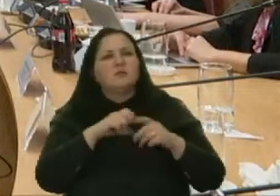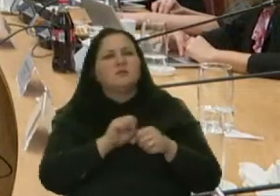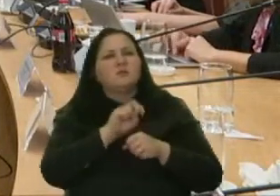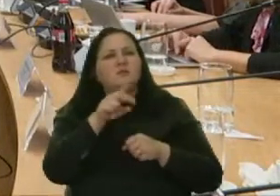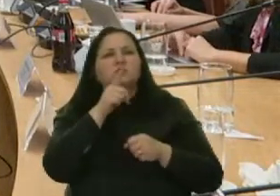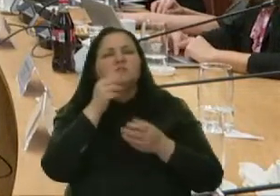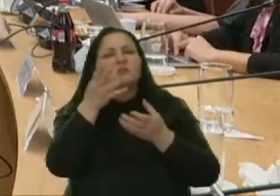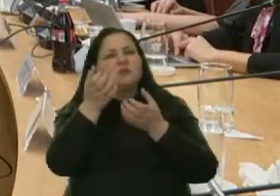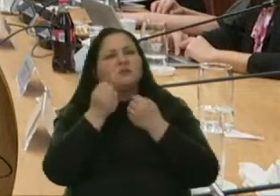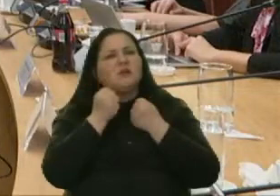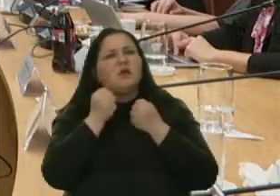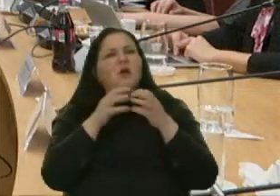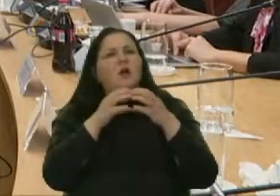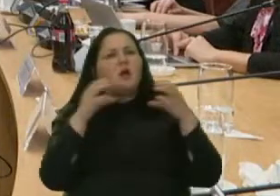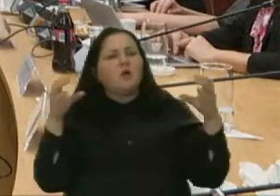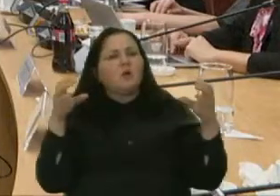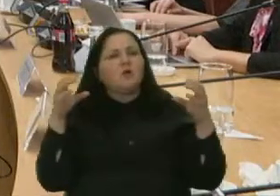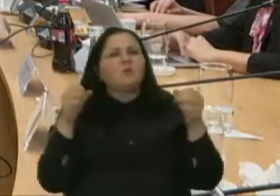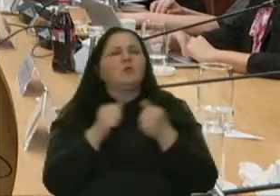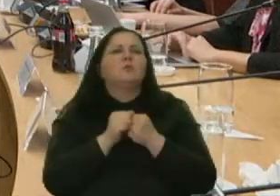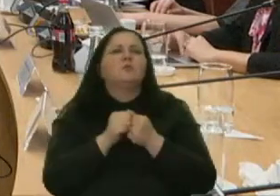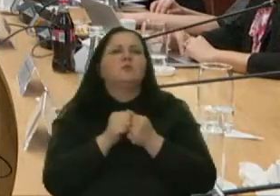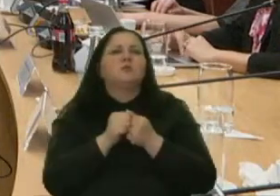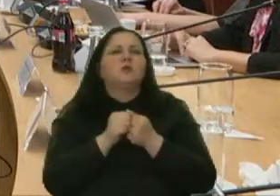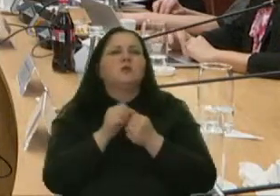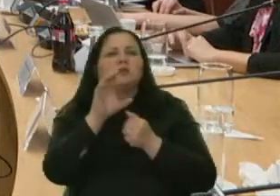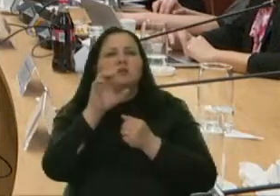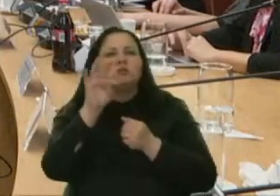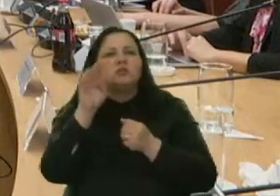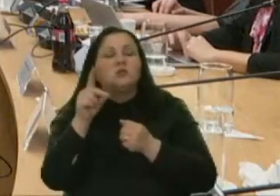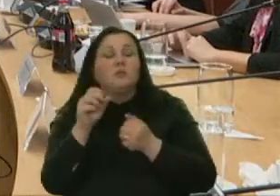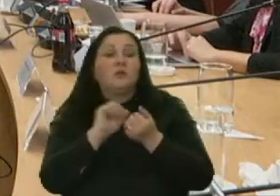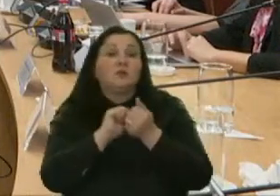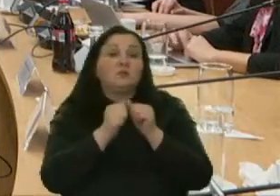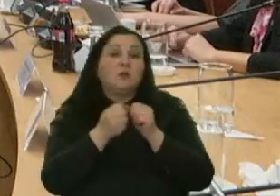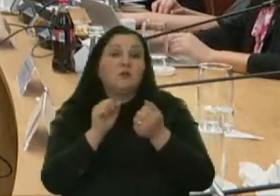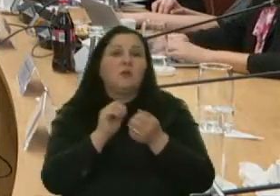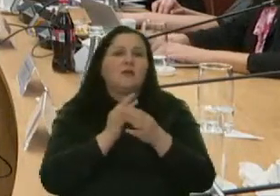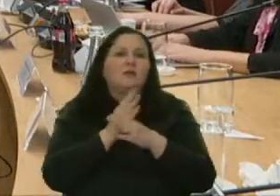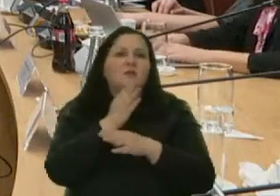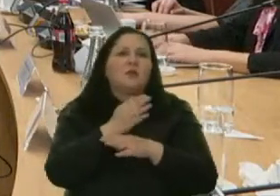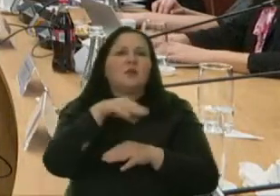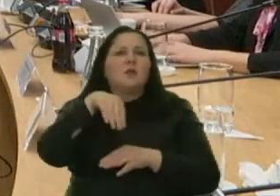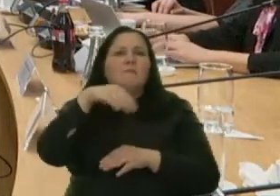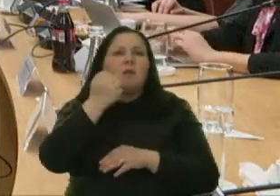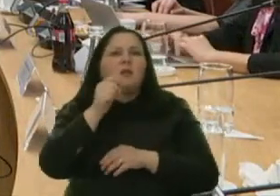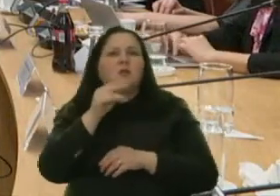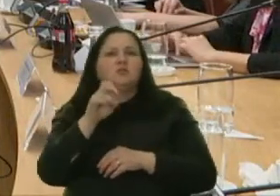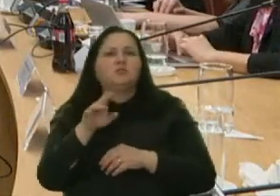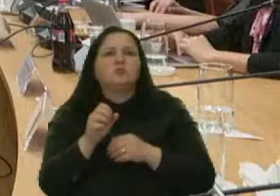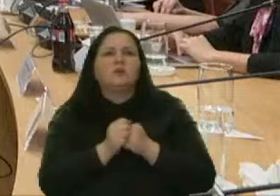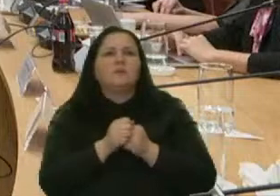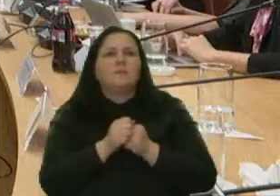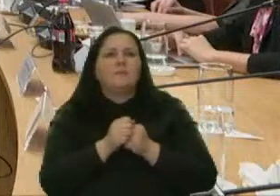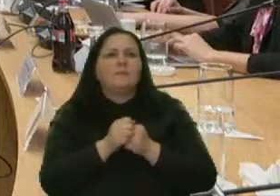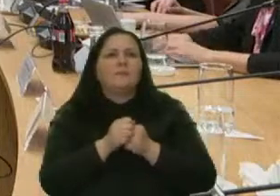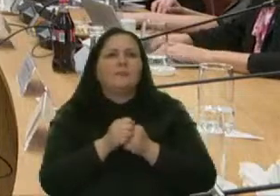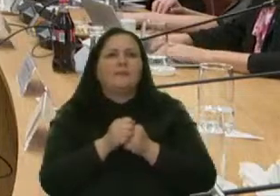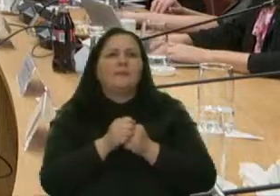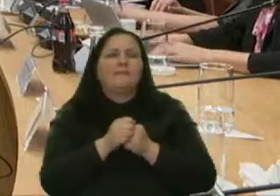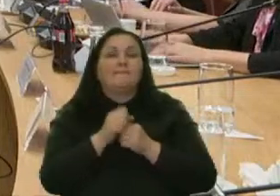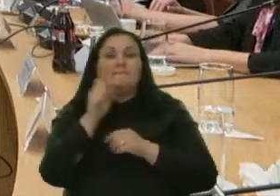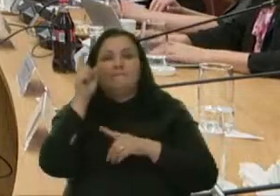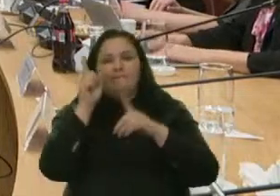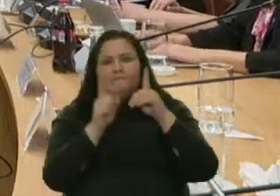preia autobuzele pasagerii în Cluj sau la intrare în Mănăștur